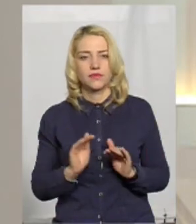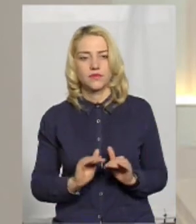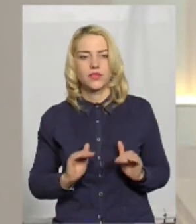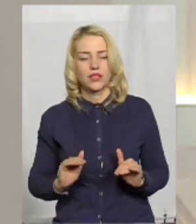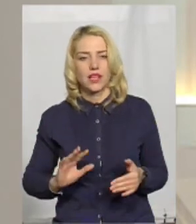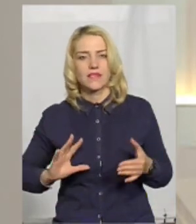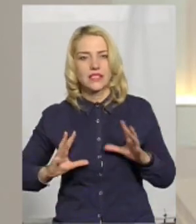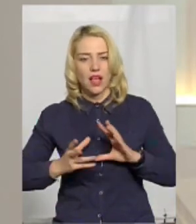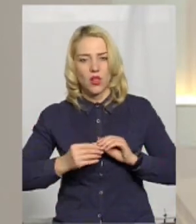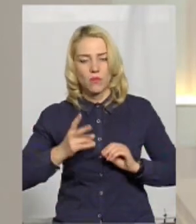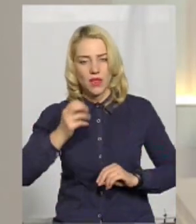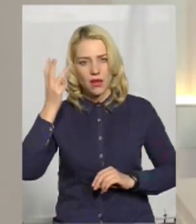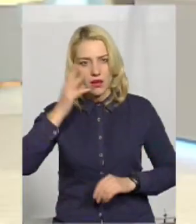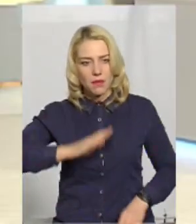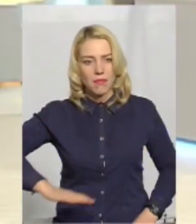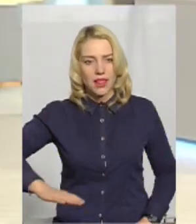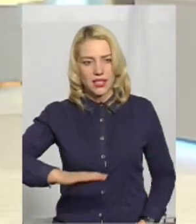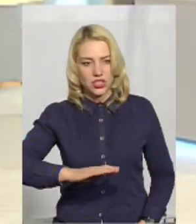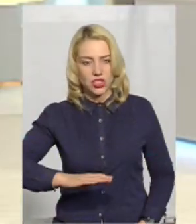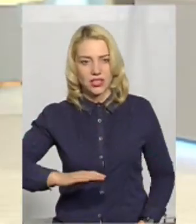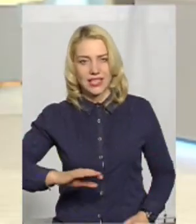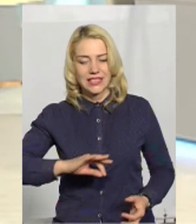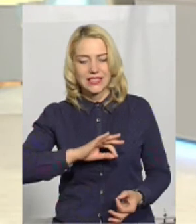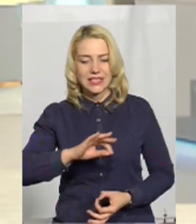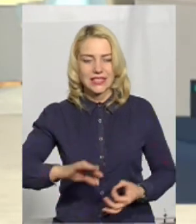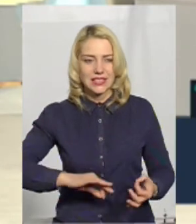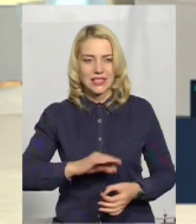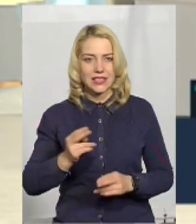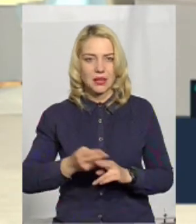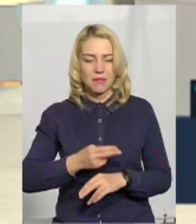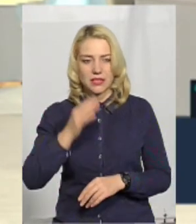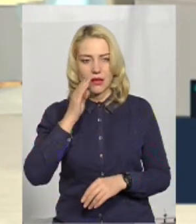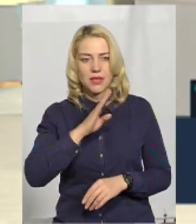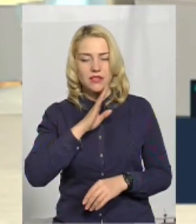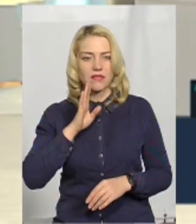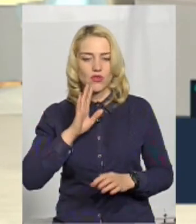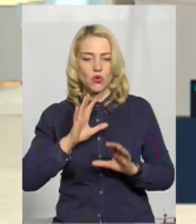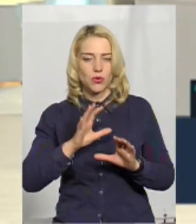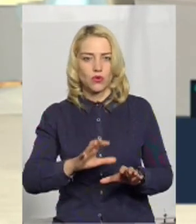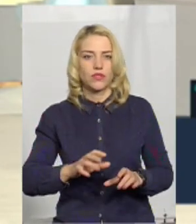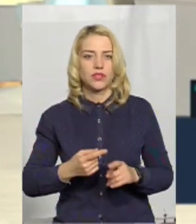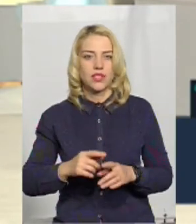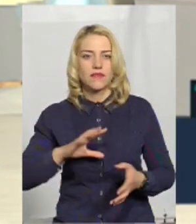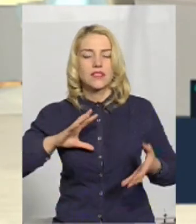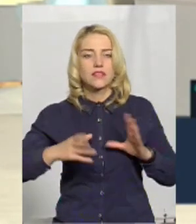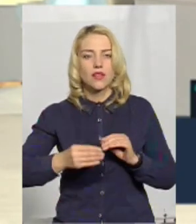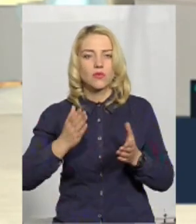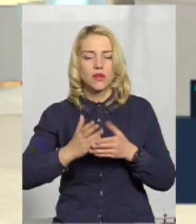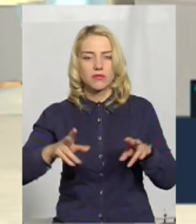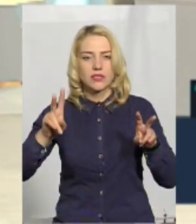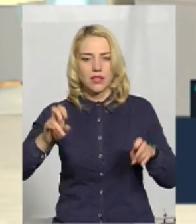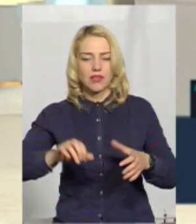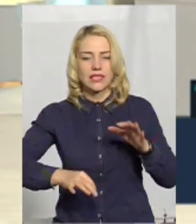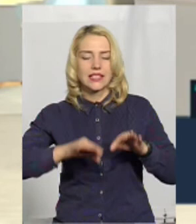дітей загалом на Хмельниччині сиріт, позбавлених батьківської піклування? Загалом мають статус сиріт